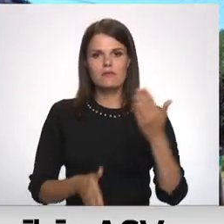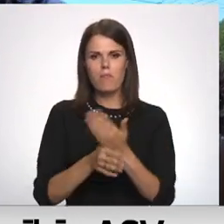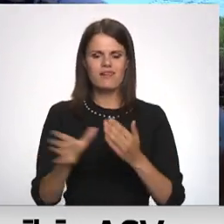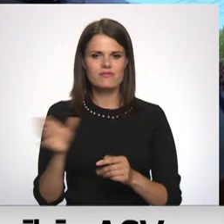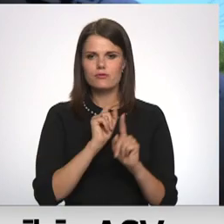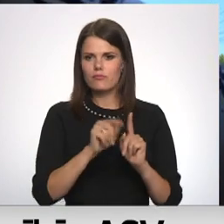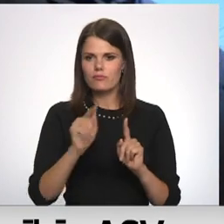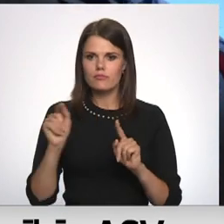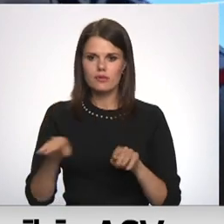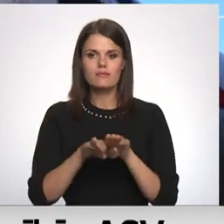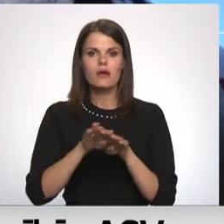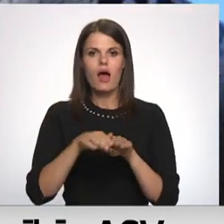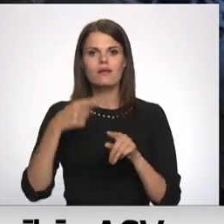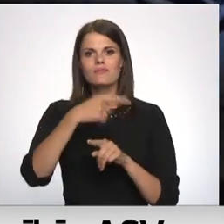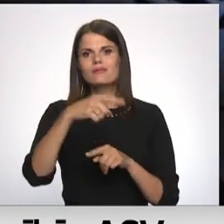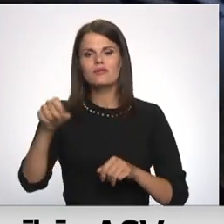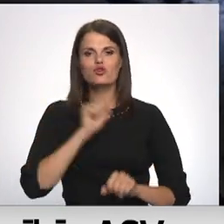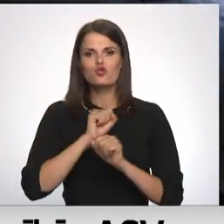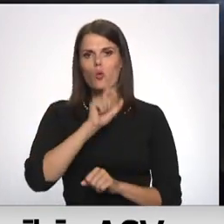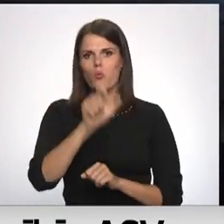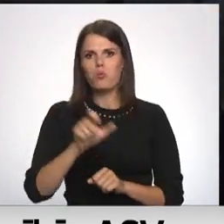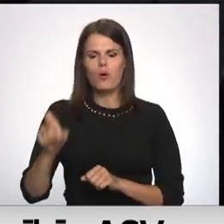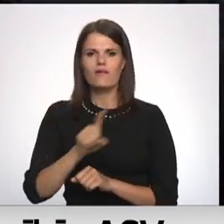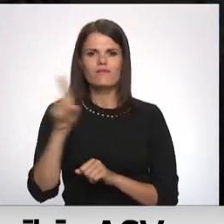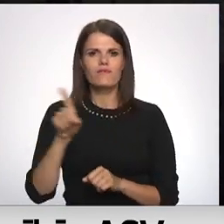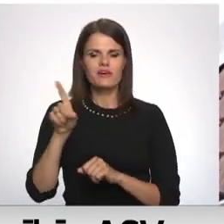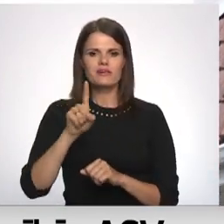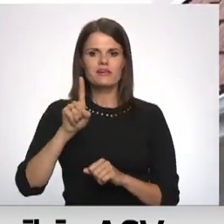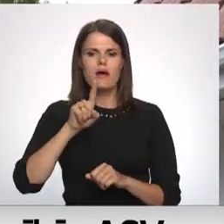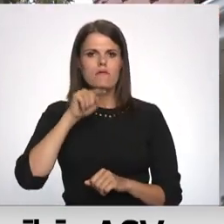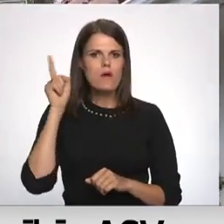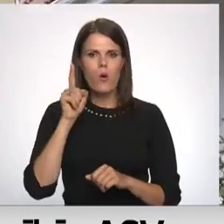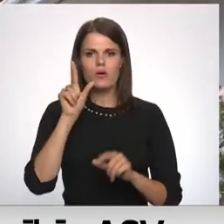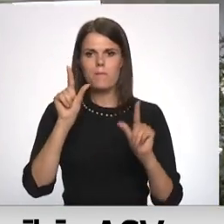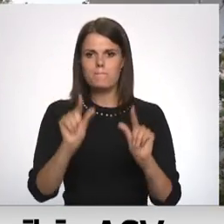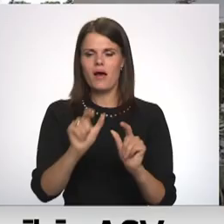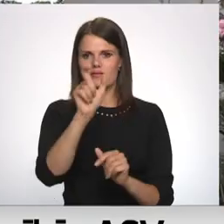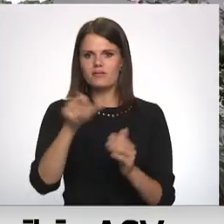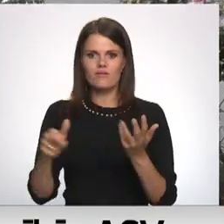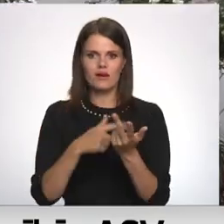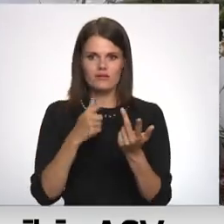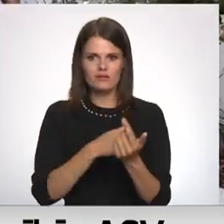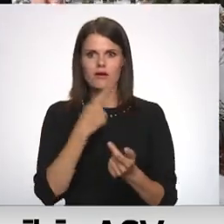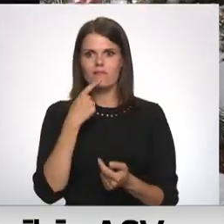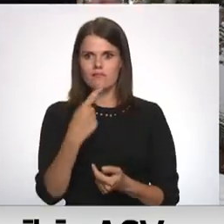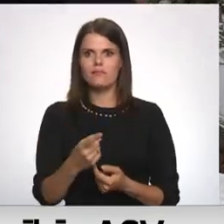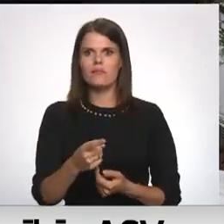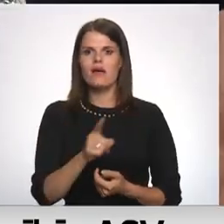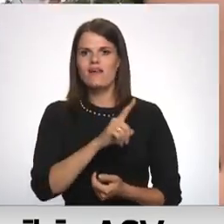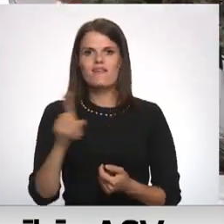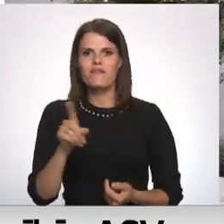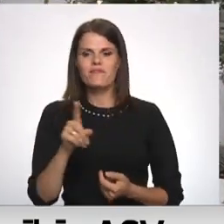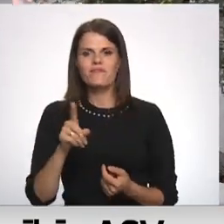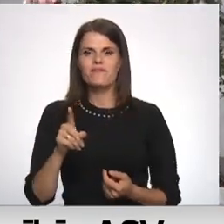visā, salīdzinot ar citiem sportistiem, bija viena no jaunākajām un mazāko skaitu. Viņi atzīst, dramatiskākais bijis